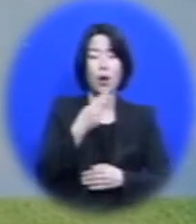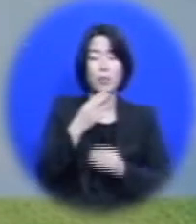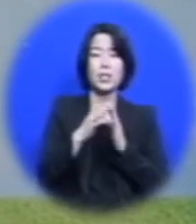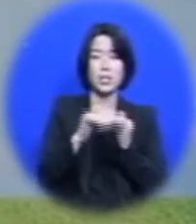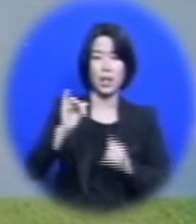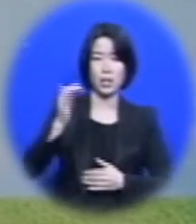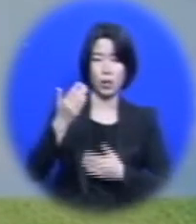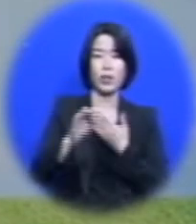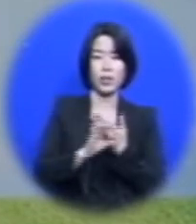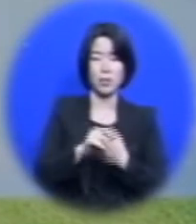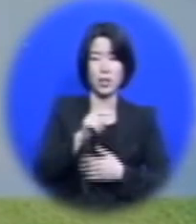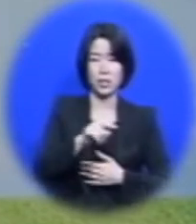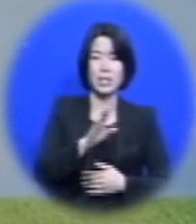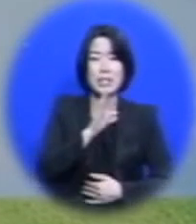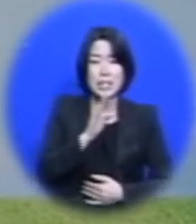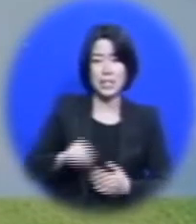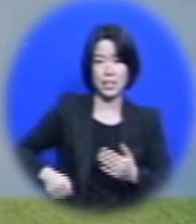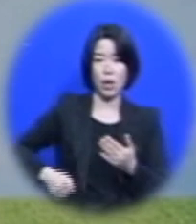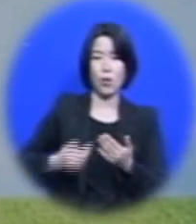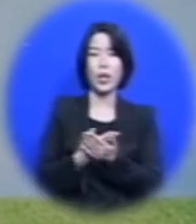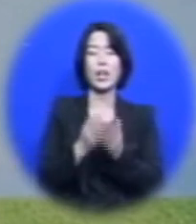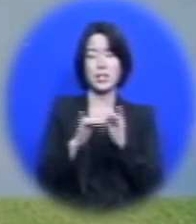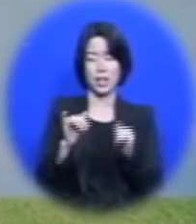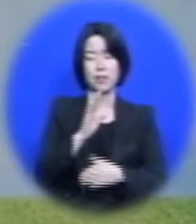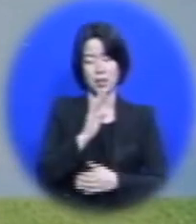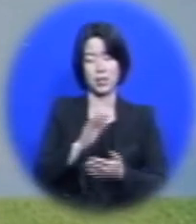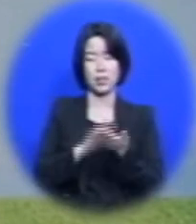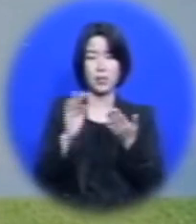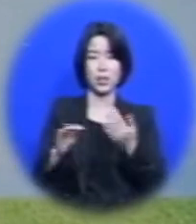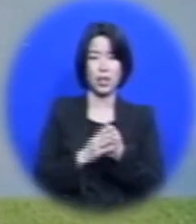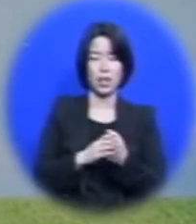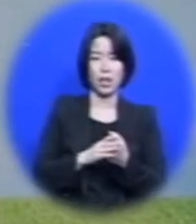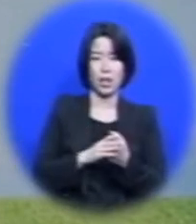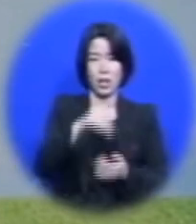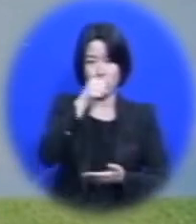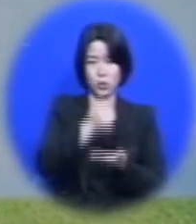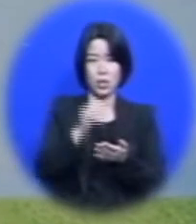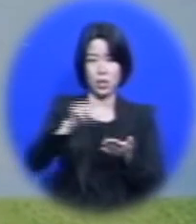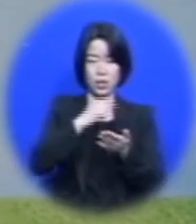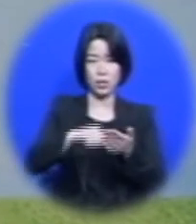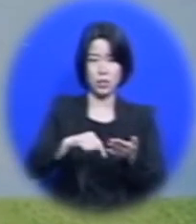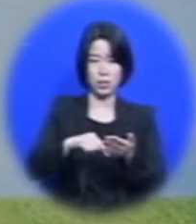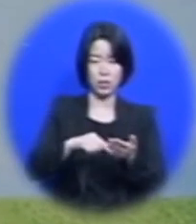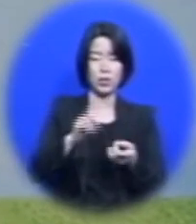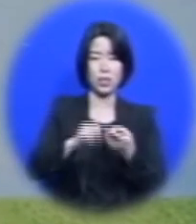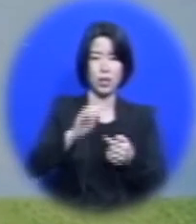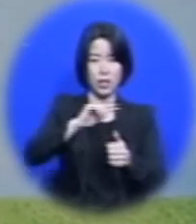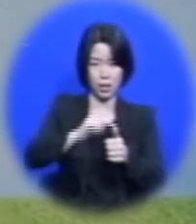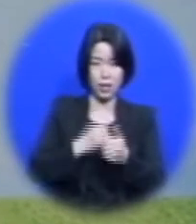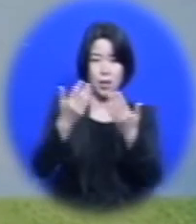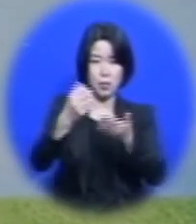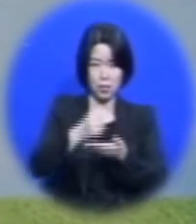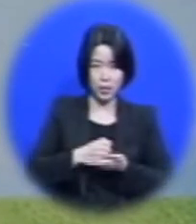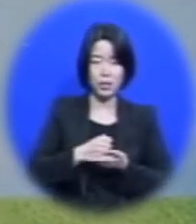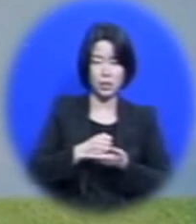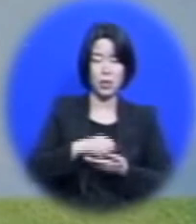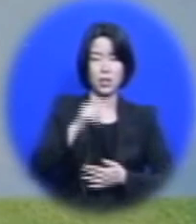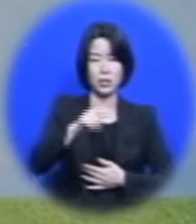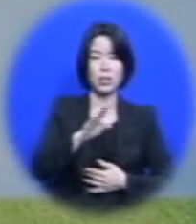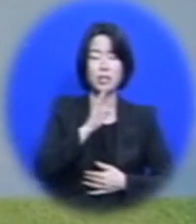되었다면 그는 진짜 회개한 사람입니다. 죄값을 치르는 것을 당연하게 받아들이면 그는